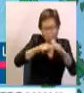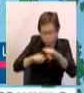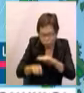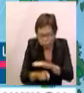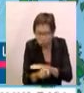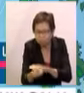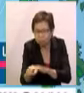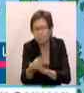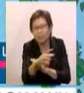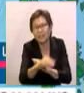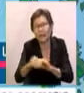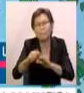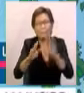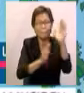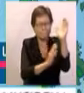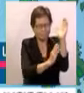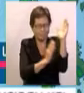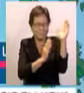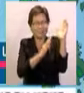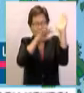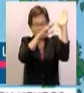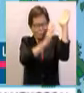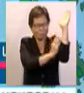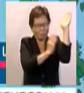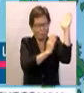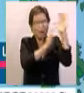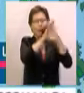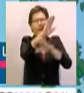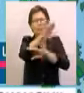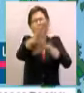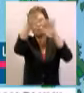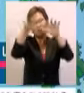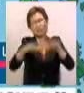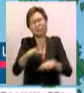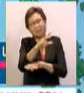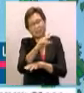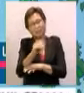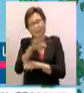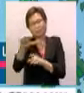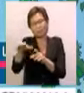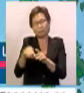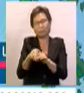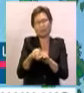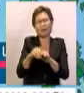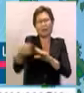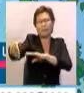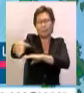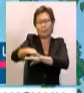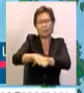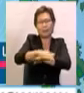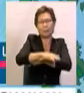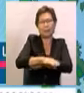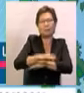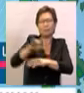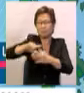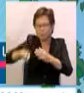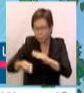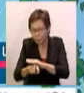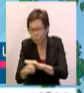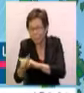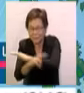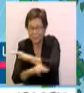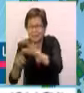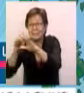pedalaman dan juga pantai barat semenanjung Malaysia pada waktu petang serta melibatkan bahagian pantai barat serta pedalaman